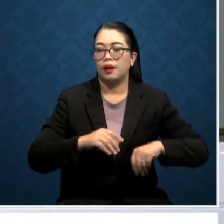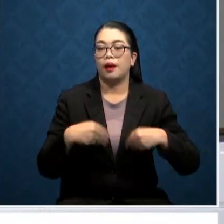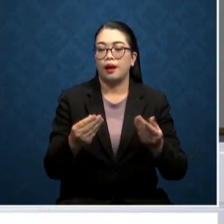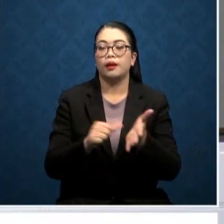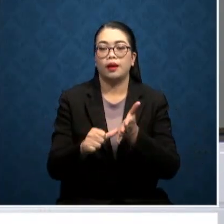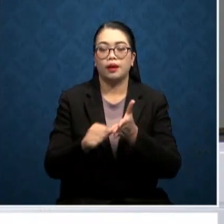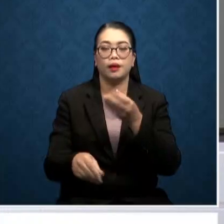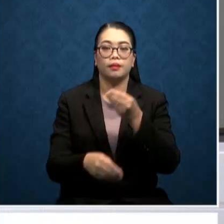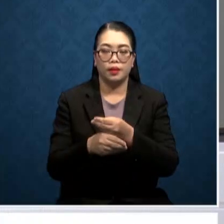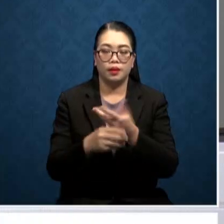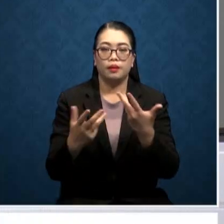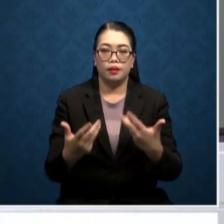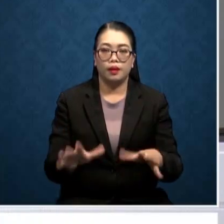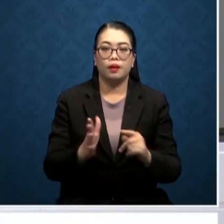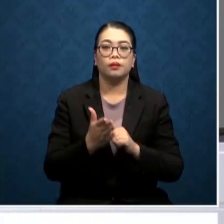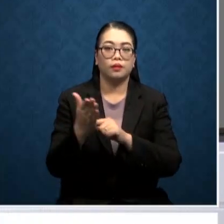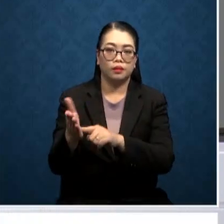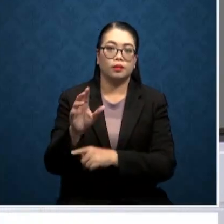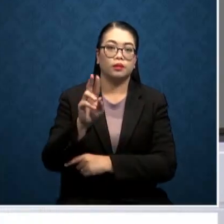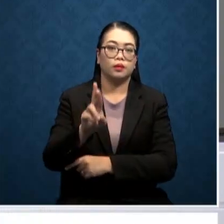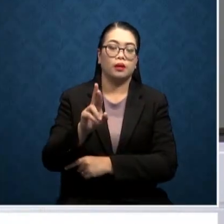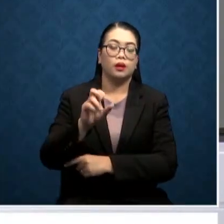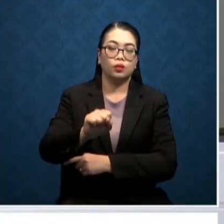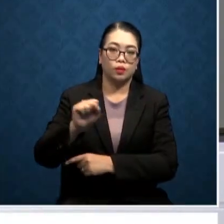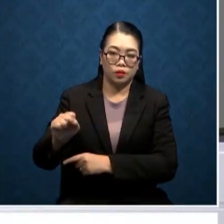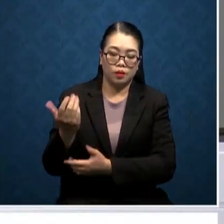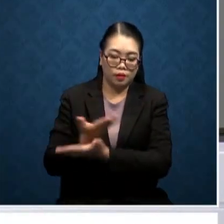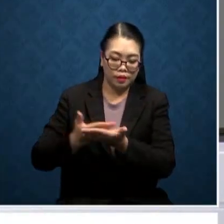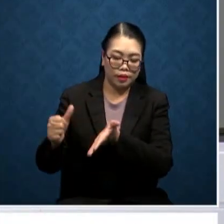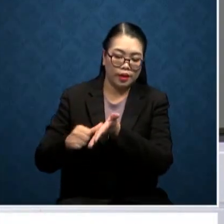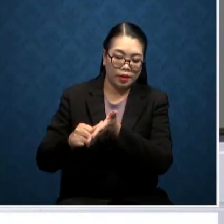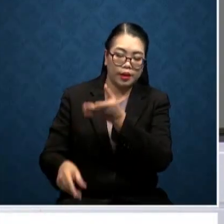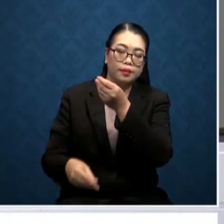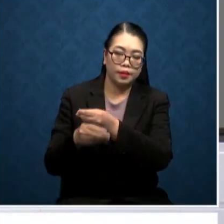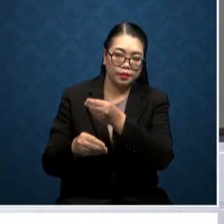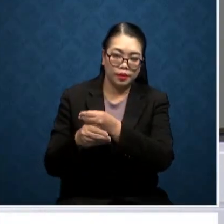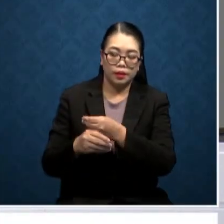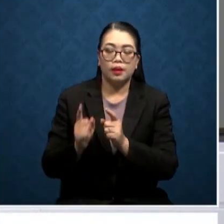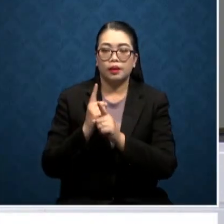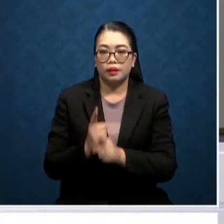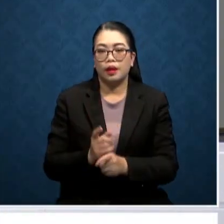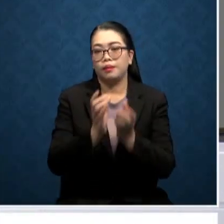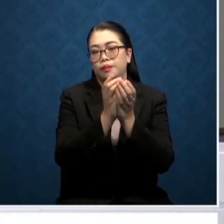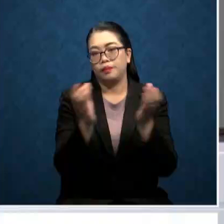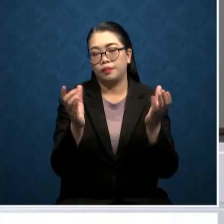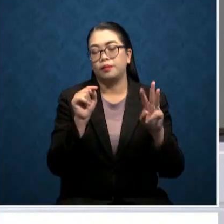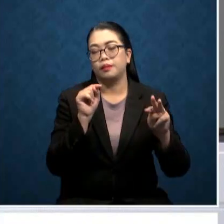ไขเพิ่มเติมไปยังสภาผู้แทนราษฎรเพื่อดำเนินการต่อไปตามรัฐธรรมนูญมาตรา